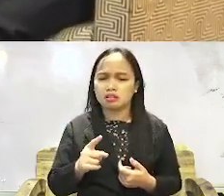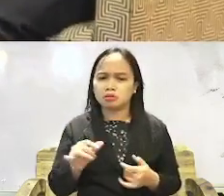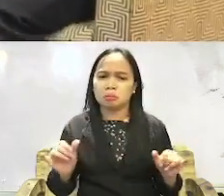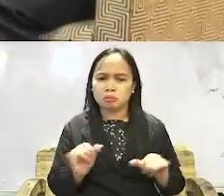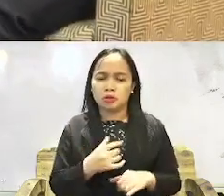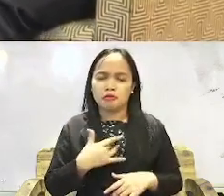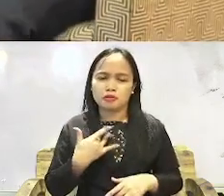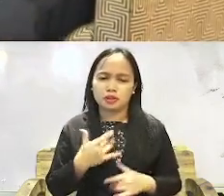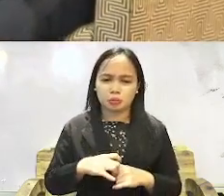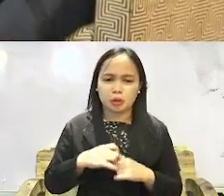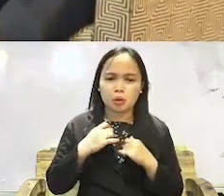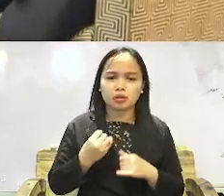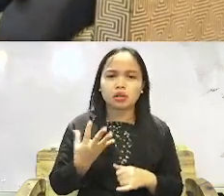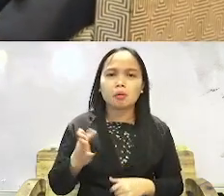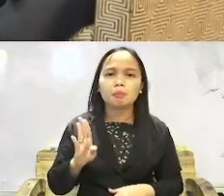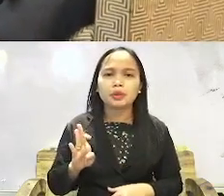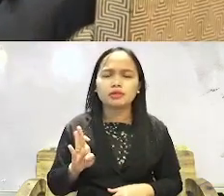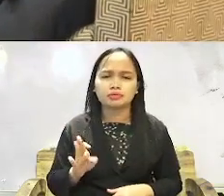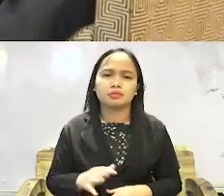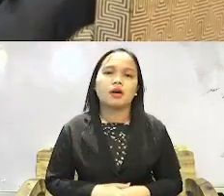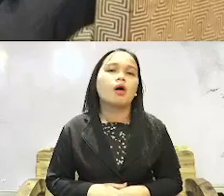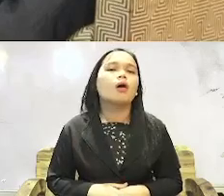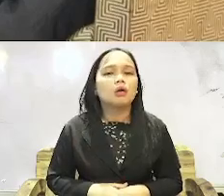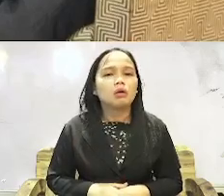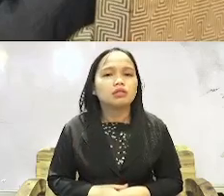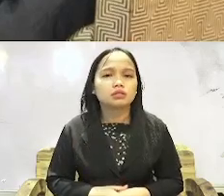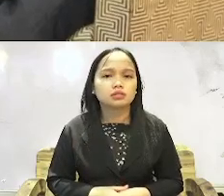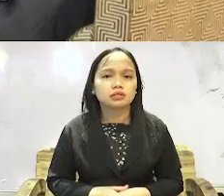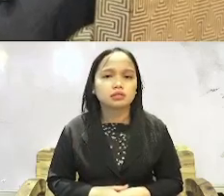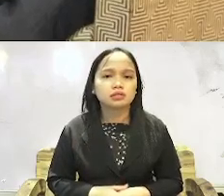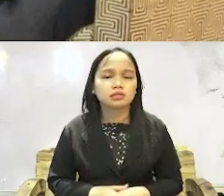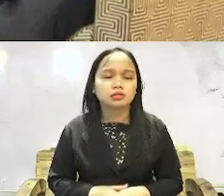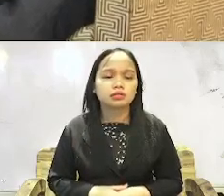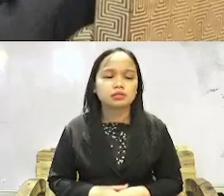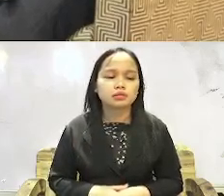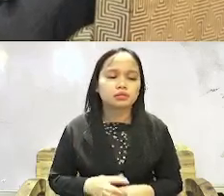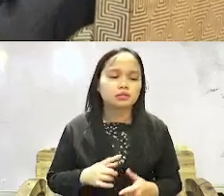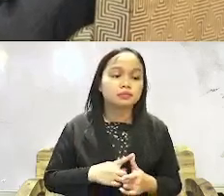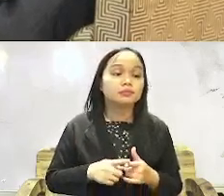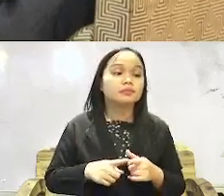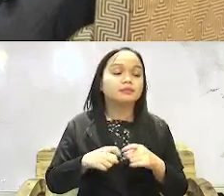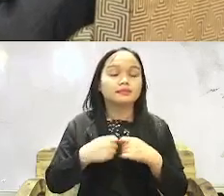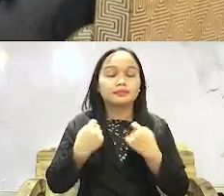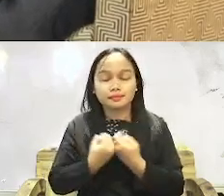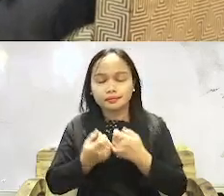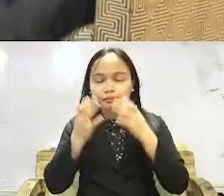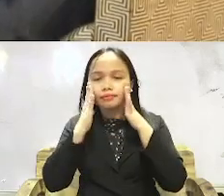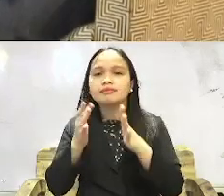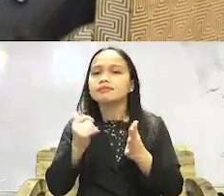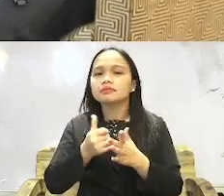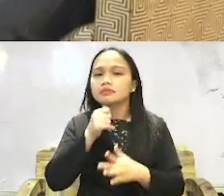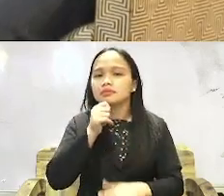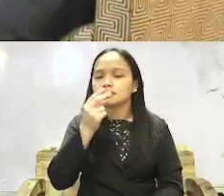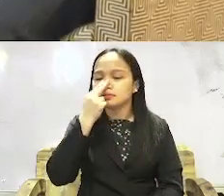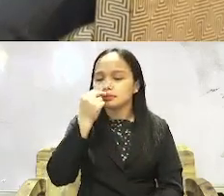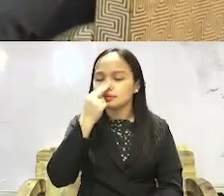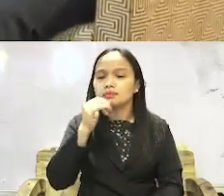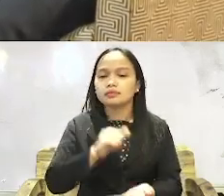din. Oh. You see? So, alam nyo, yung sinasabi ko sa inyo, Team Focus, hindi biro itong bagay